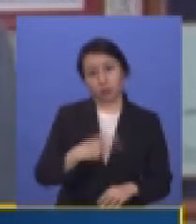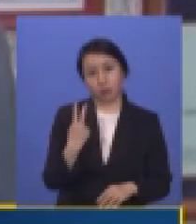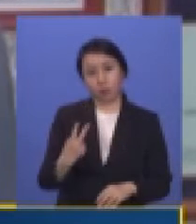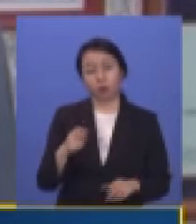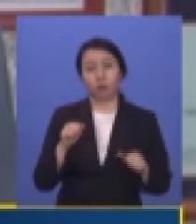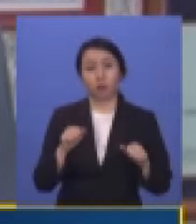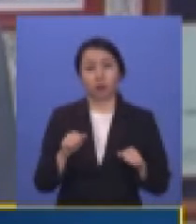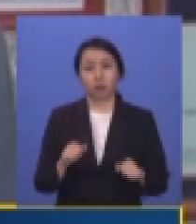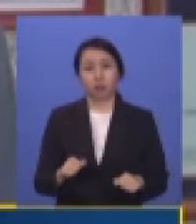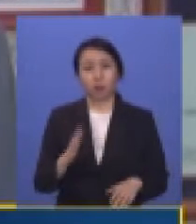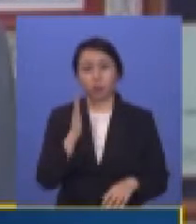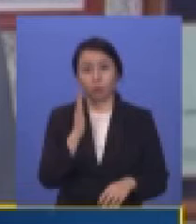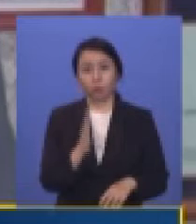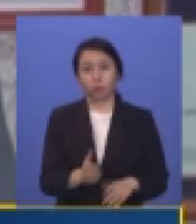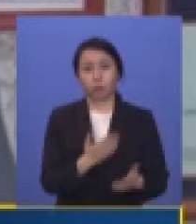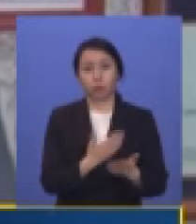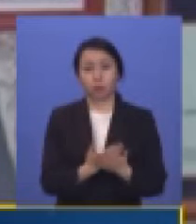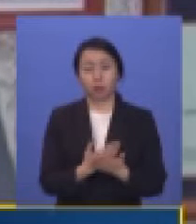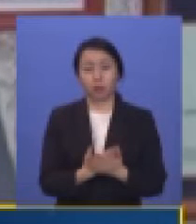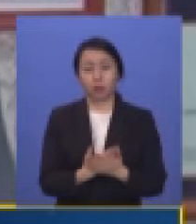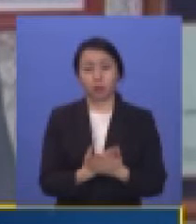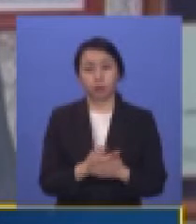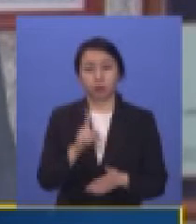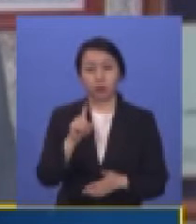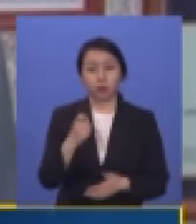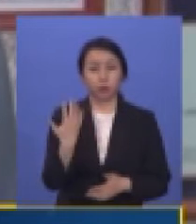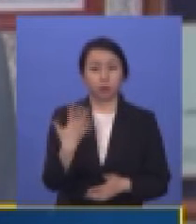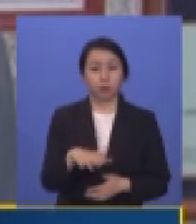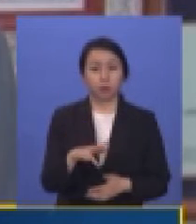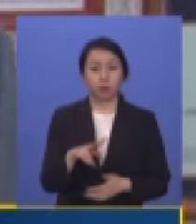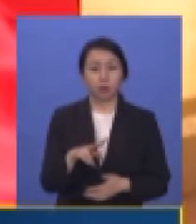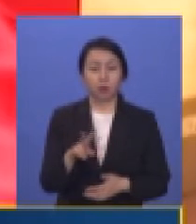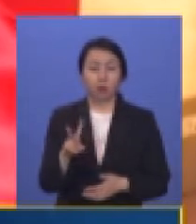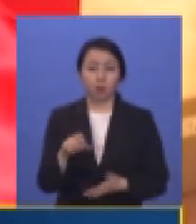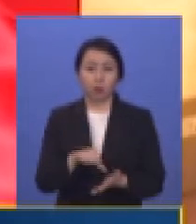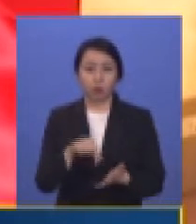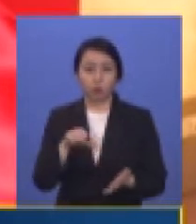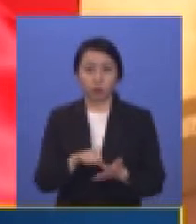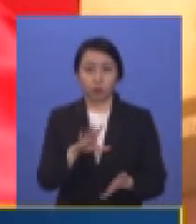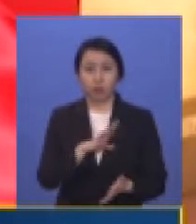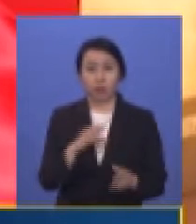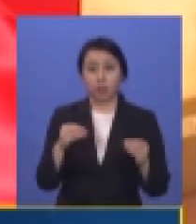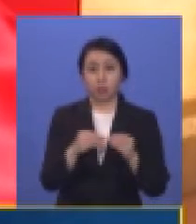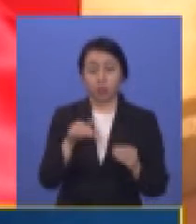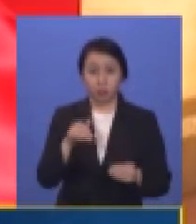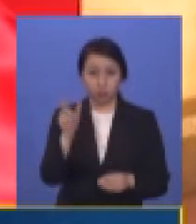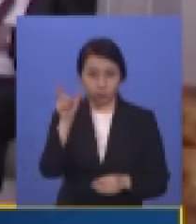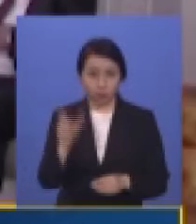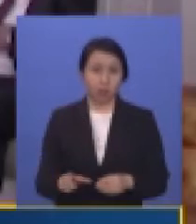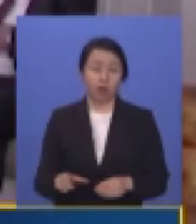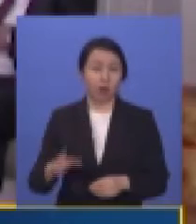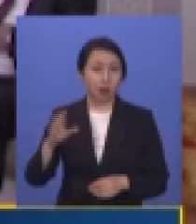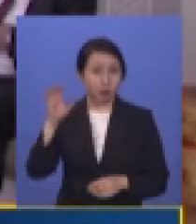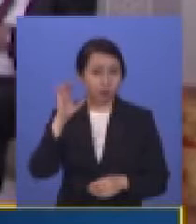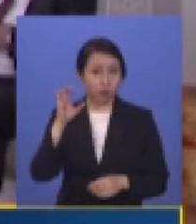властей будут примерно 150-200 представителей. Но было 10 тысяч человек.